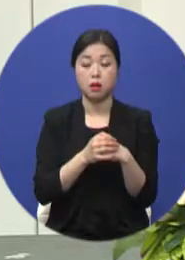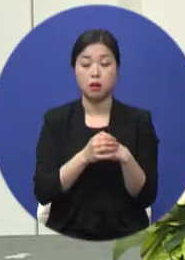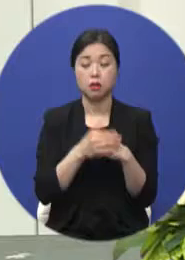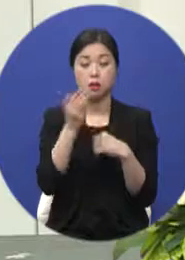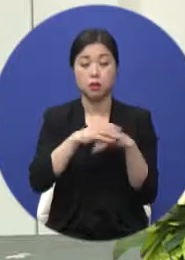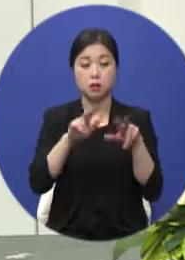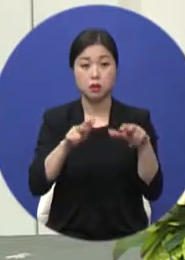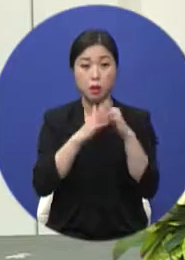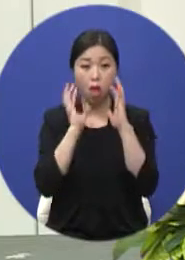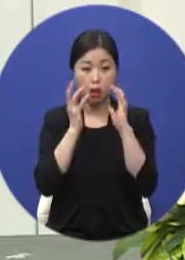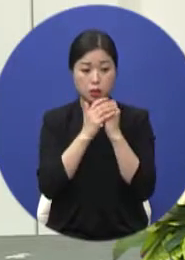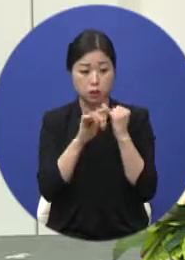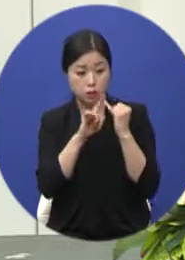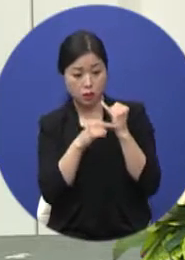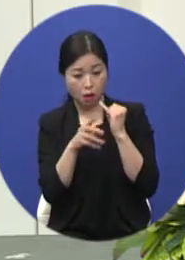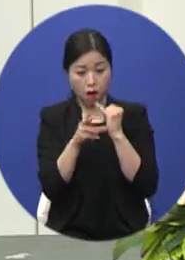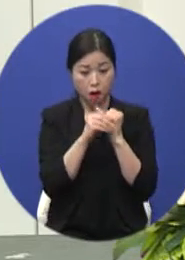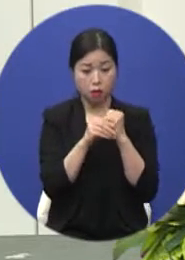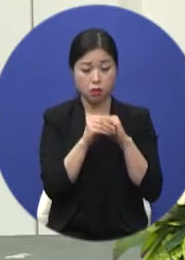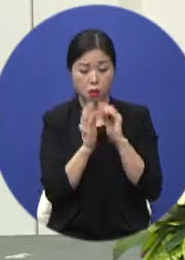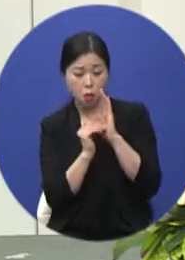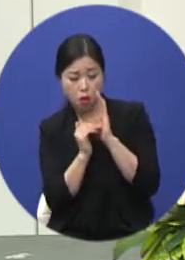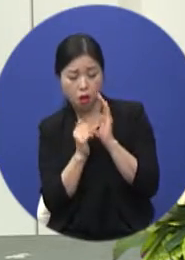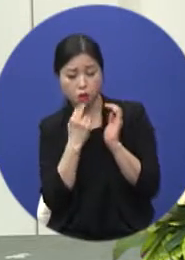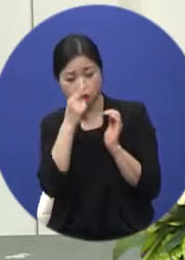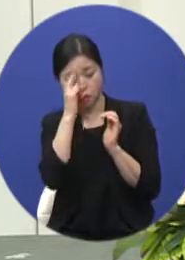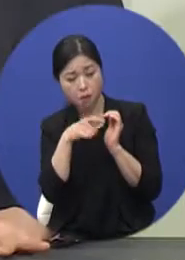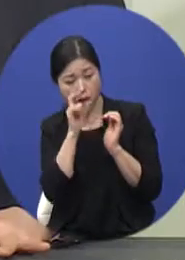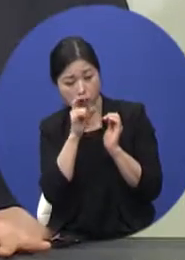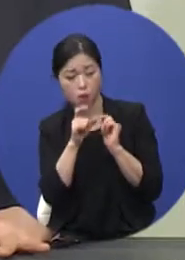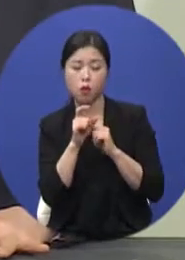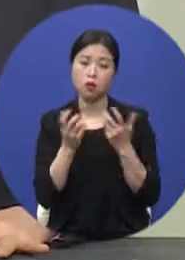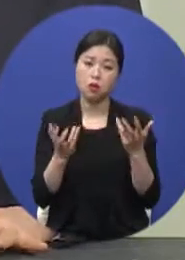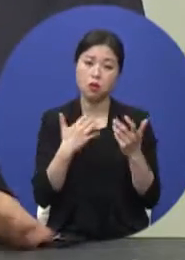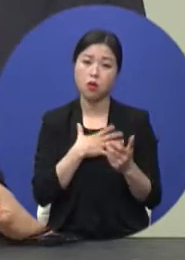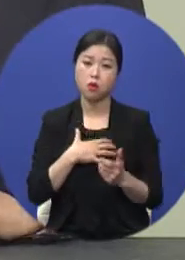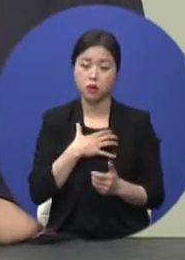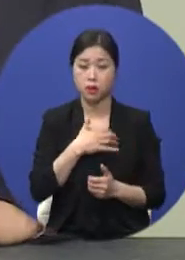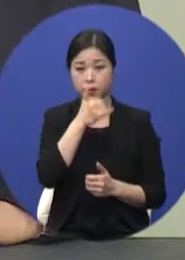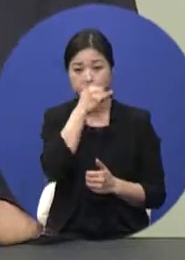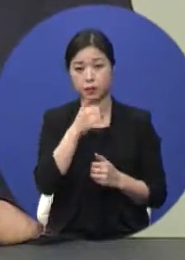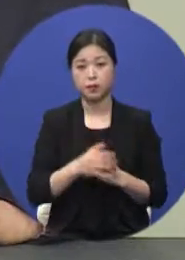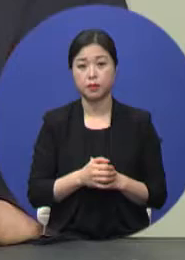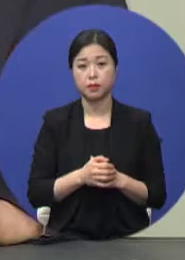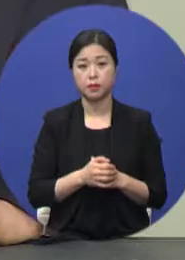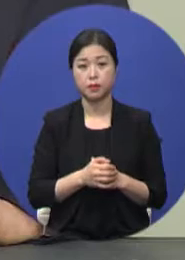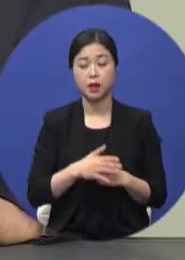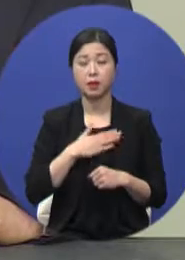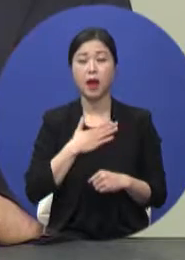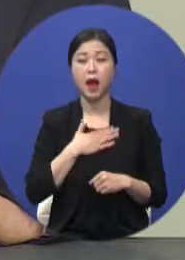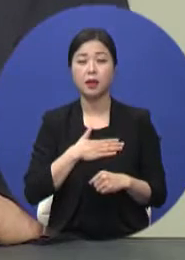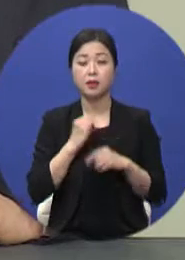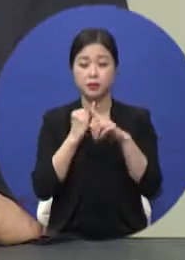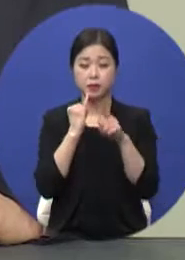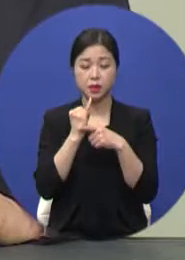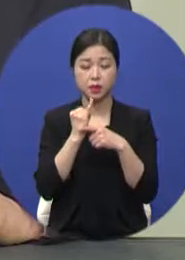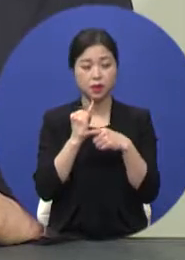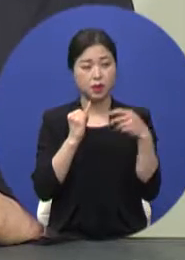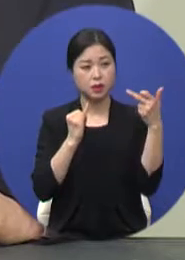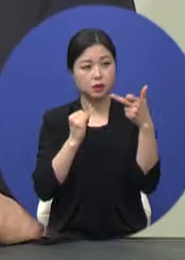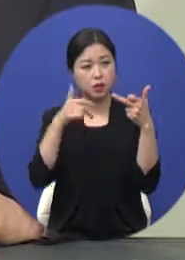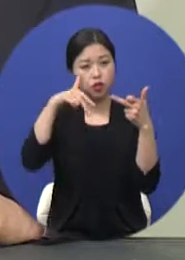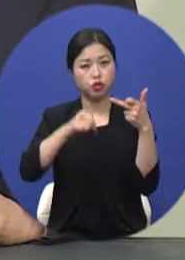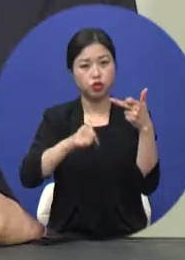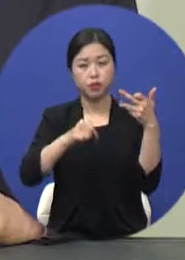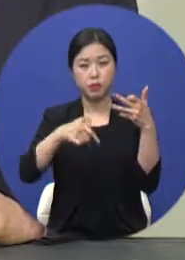7주 됐는데 몰래 몰래 술을 마셨다. 이거 걱정이네요. 아, 저기 저희 산모 중에 한 분도 한 17주, 18주 되신